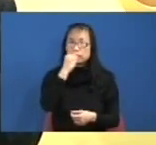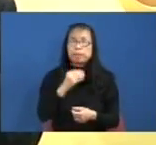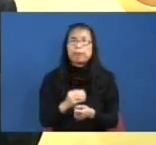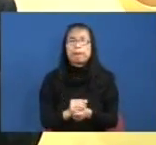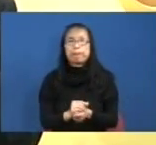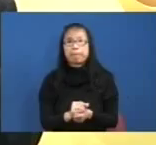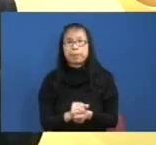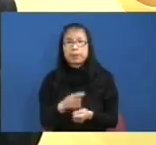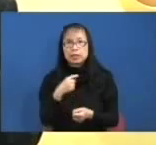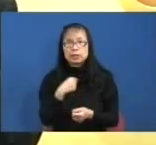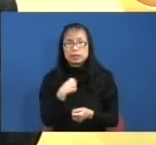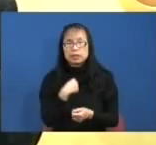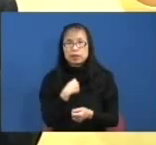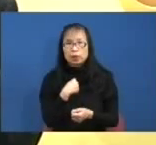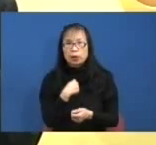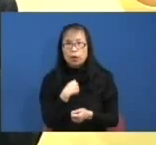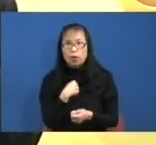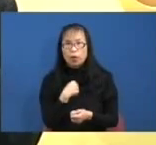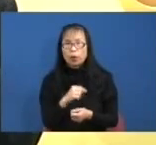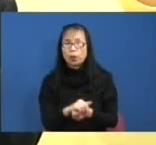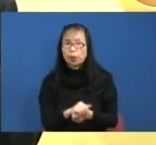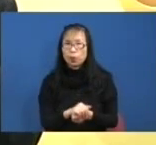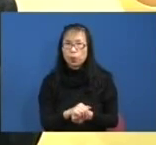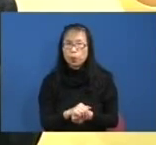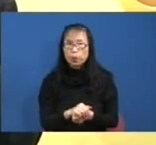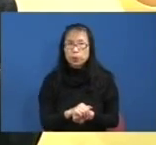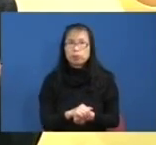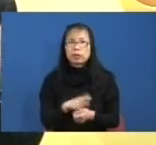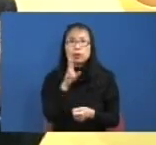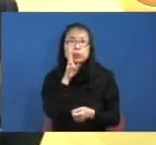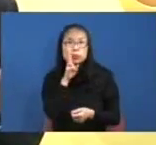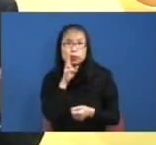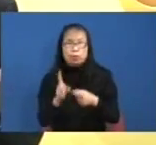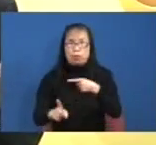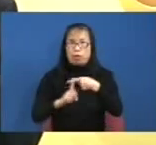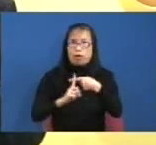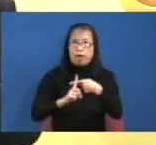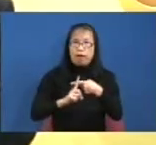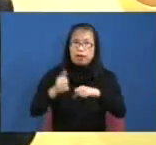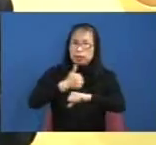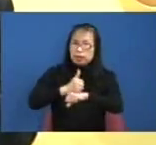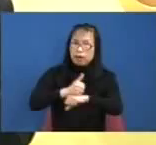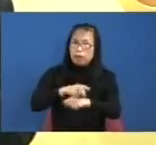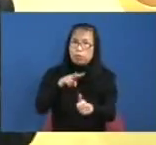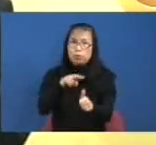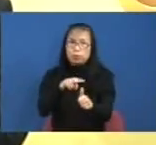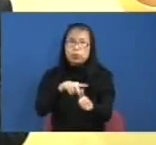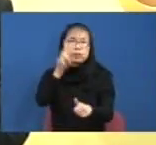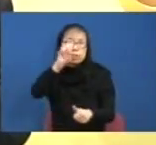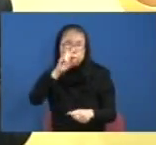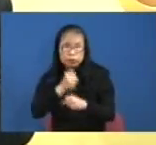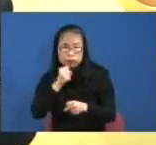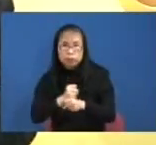嘅話，咁其實亦都係喺個如果危機處理嘅時候，咁喺個管理上應該點樣做